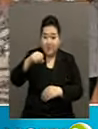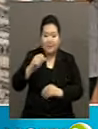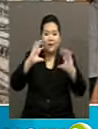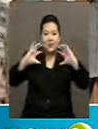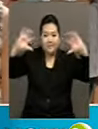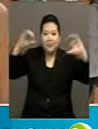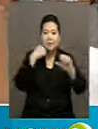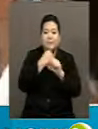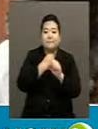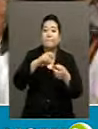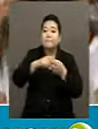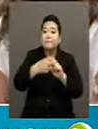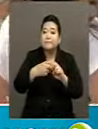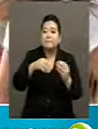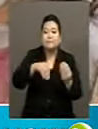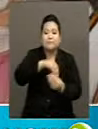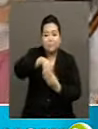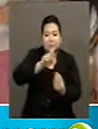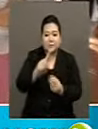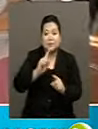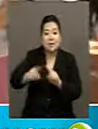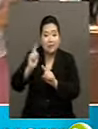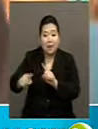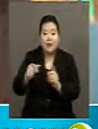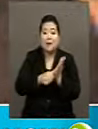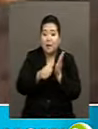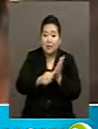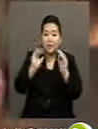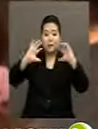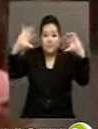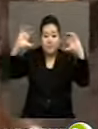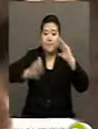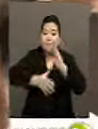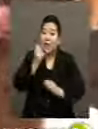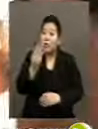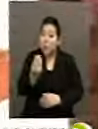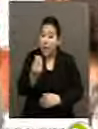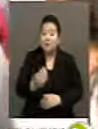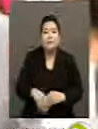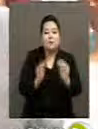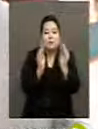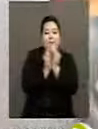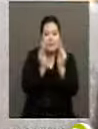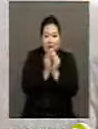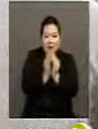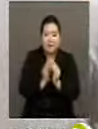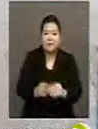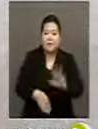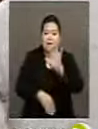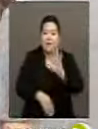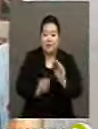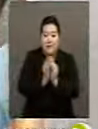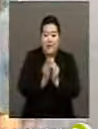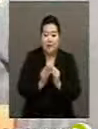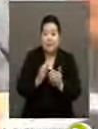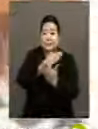รัฐบาลเกี่ยวกับการแก้ปัญหาปากท้องของประชาชนผ่านเกณฑ์เขาเรียกว่าคะแนน5ถูกไหม